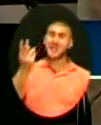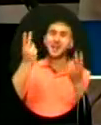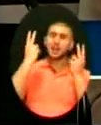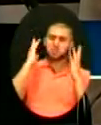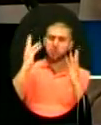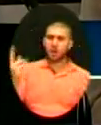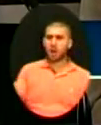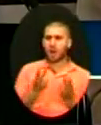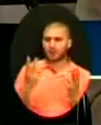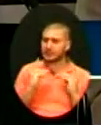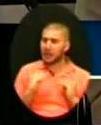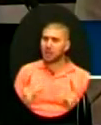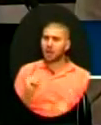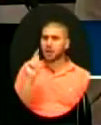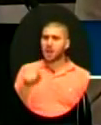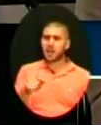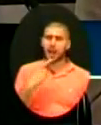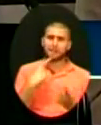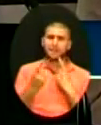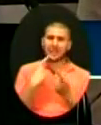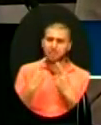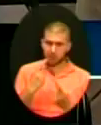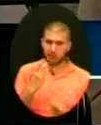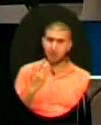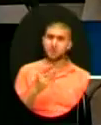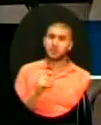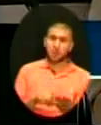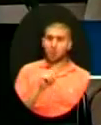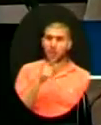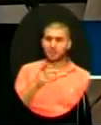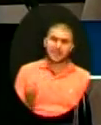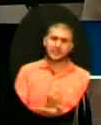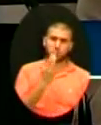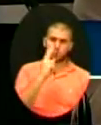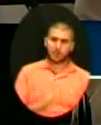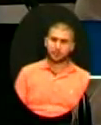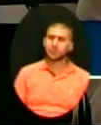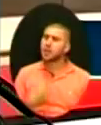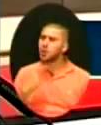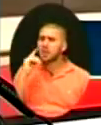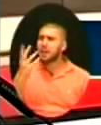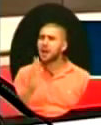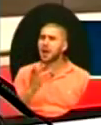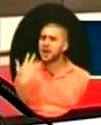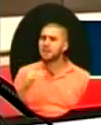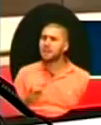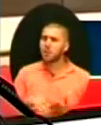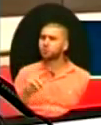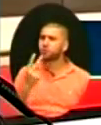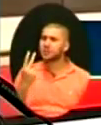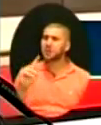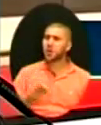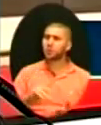להם לחפש את הדרך להגיע לשולחן המסע ומתן, כי אולי שם הם ישיגו יותר. אתה יודע מה היה במקום השני